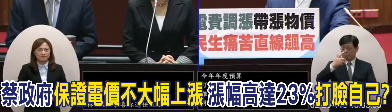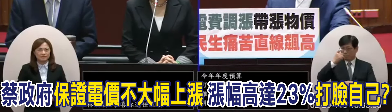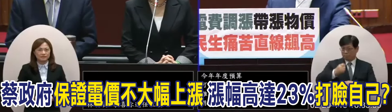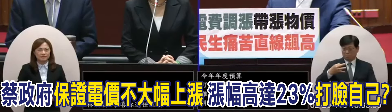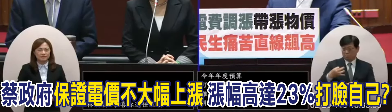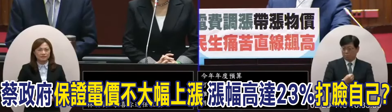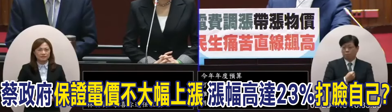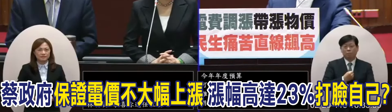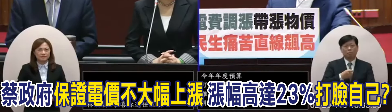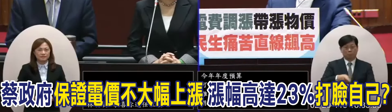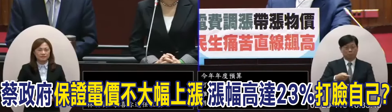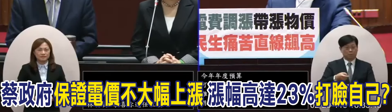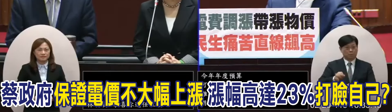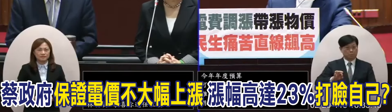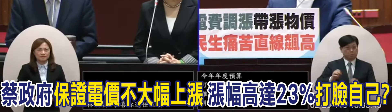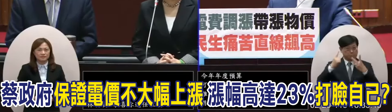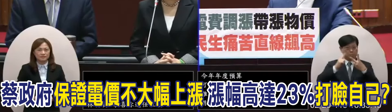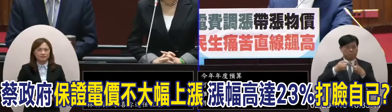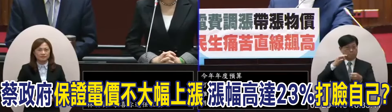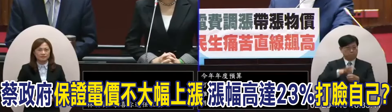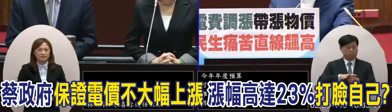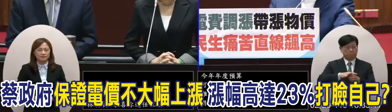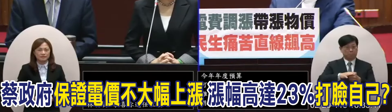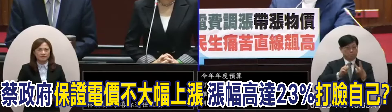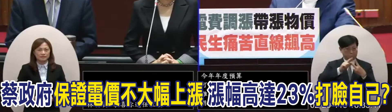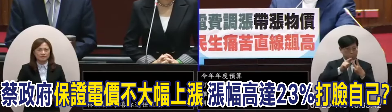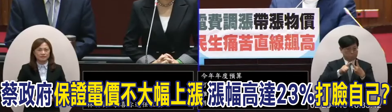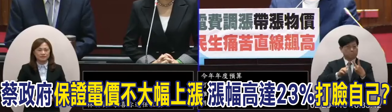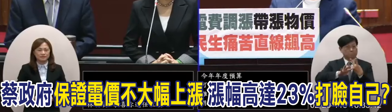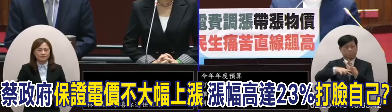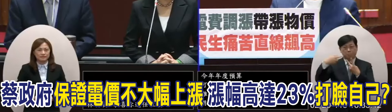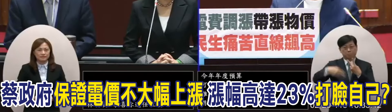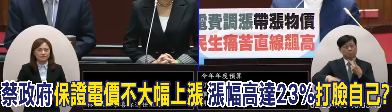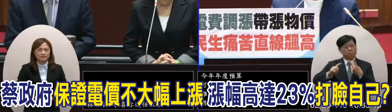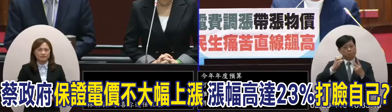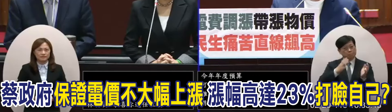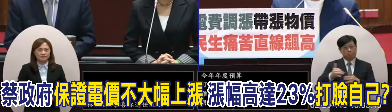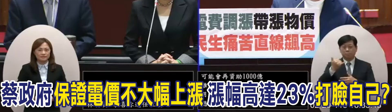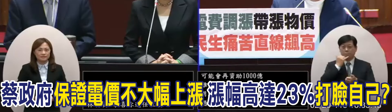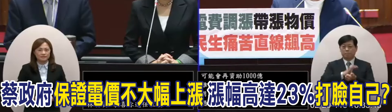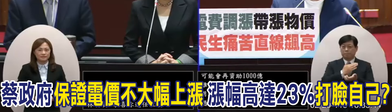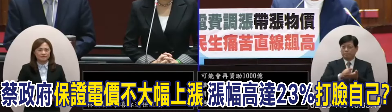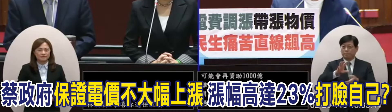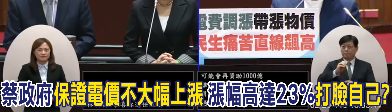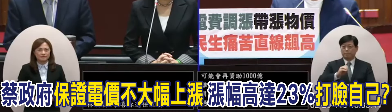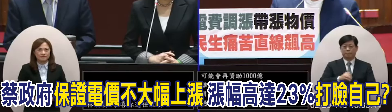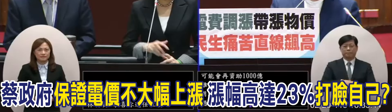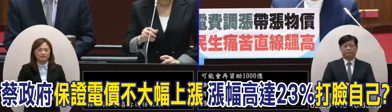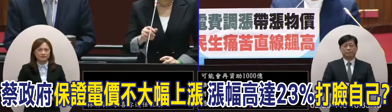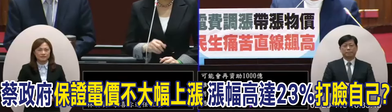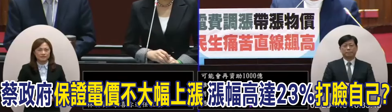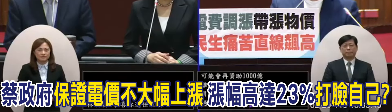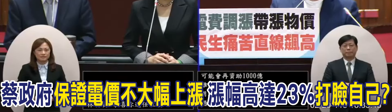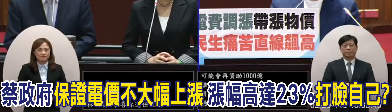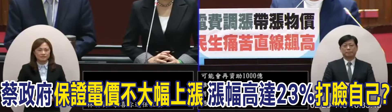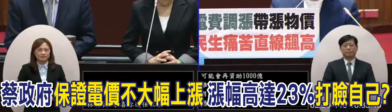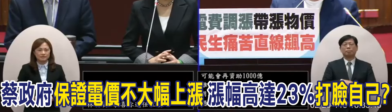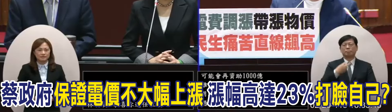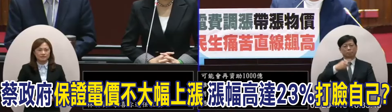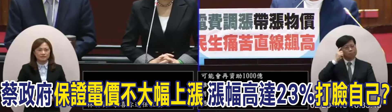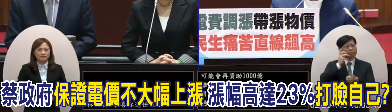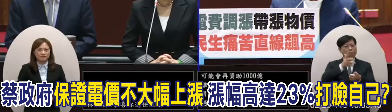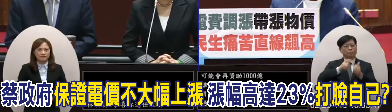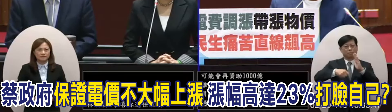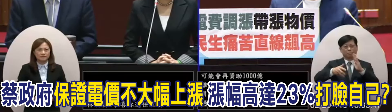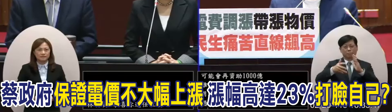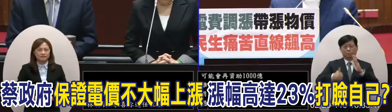损，除了涨价与补助，还有什么样的方法能够解决哦？那也请问